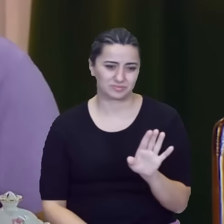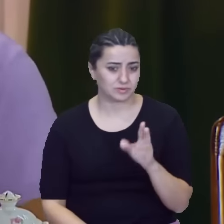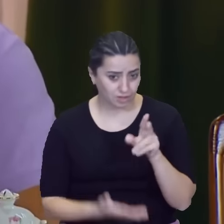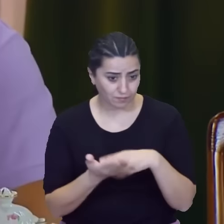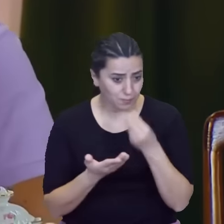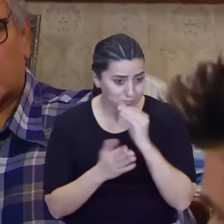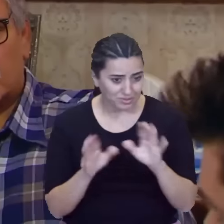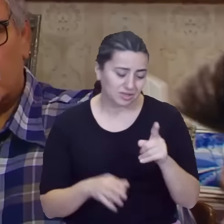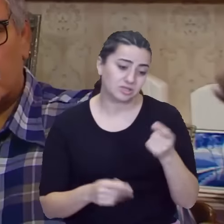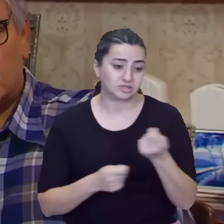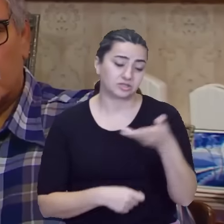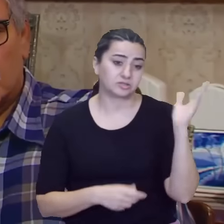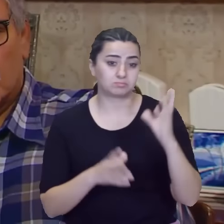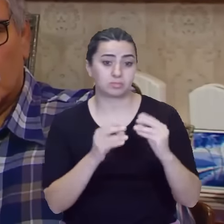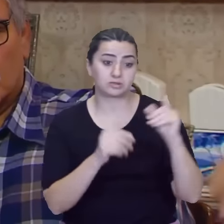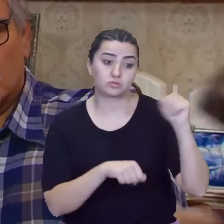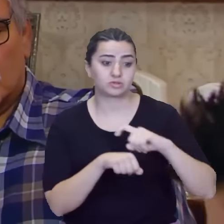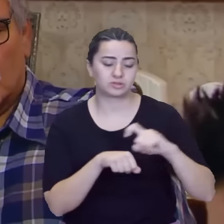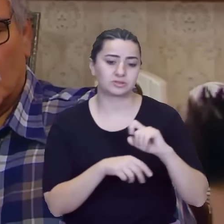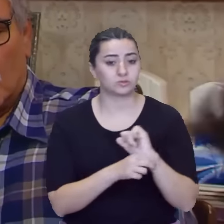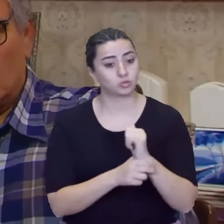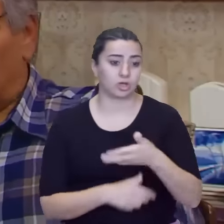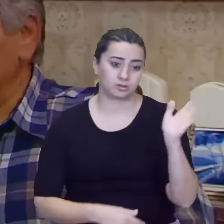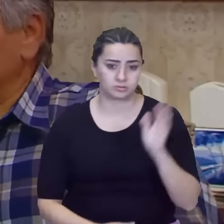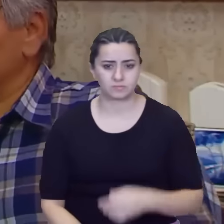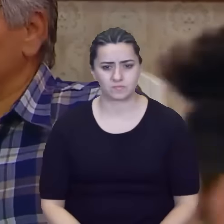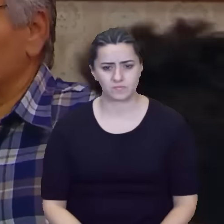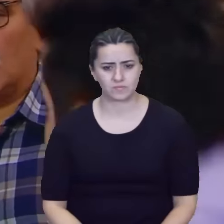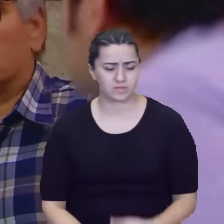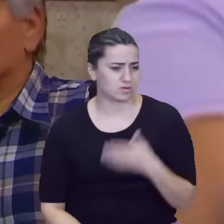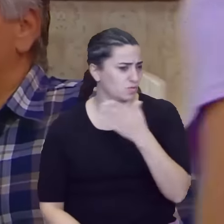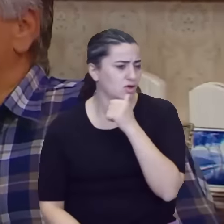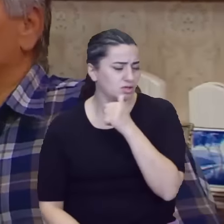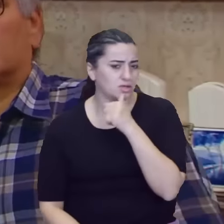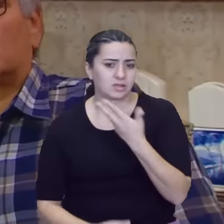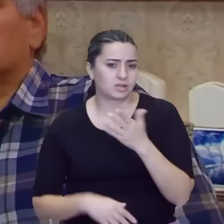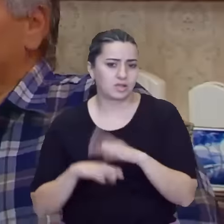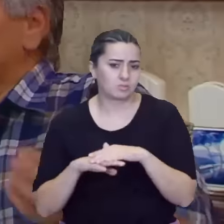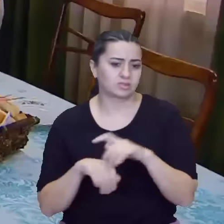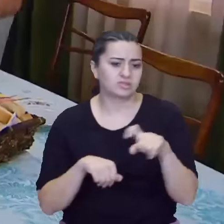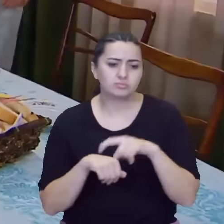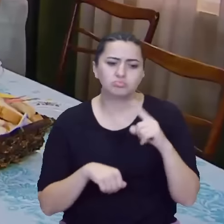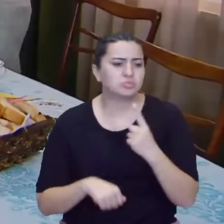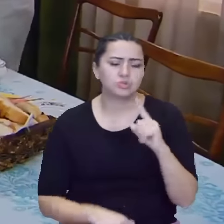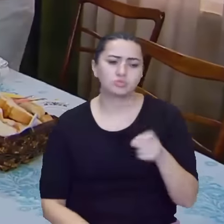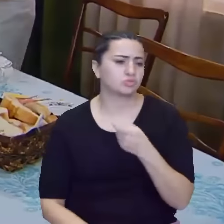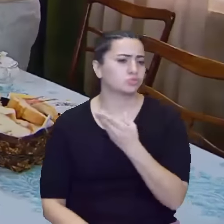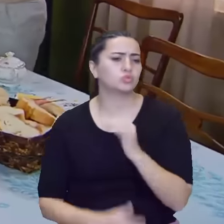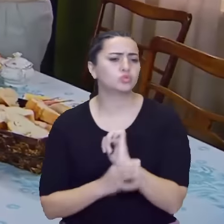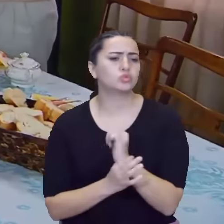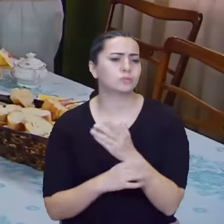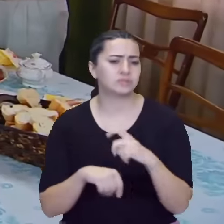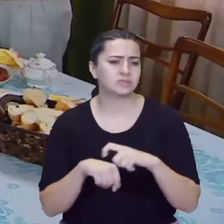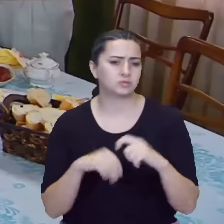Bitti mi kahvaltı senin? Bitti. Bir an önce hadi pastane soru. Çok kızıyor Sami Usta, hadi bakayım. Ya nasıl kızmaz ya, bu adamı ne yapar ne eder, kızdıracak bir şey bulur nasıl olsa